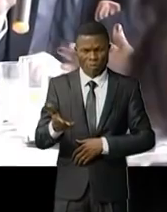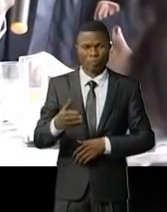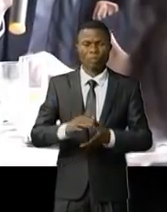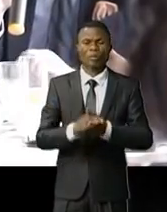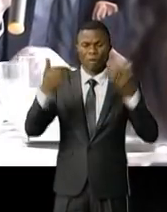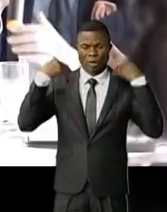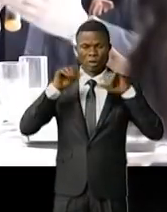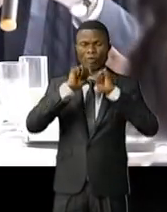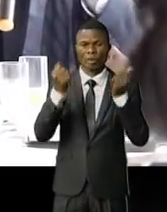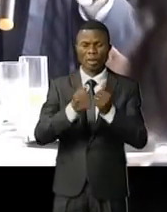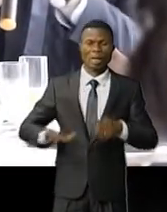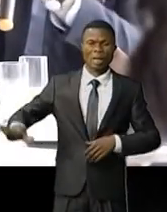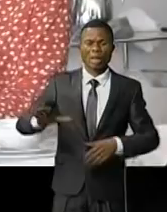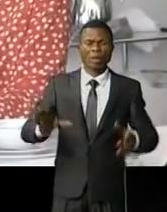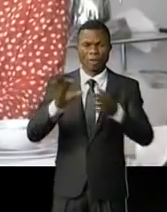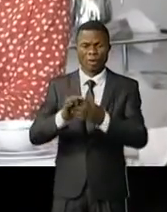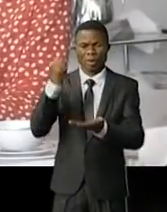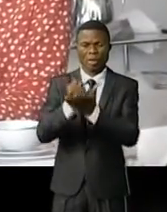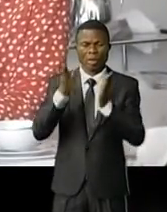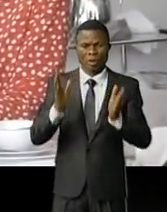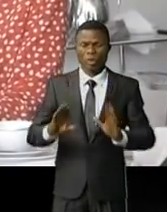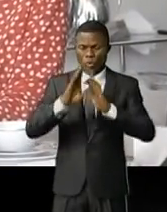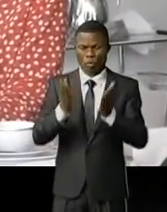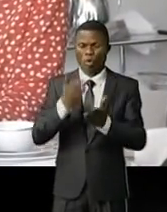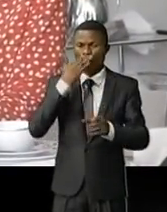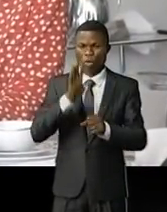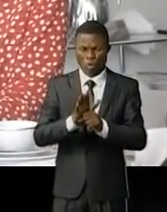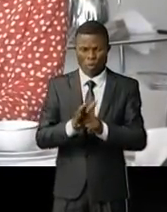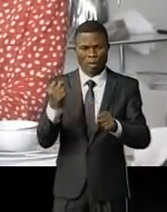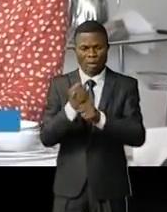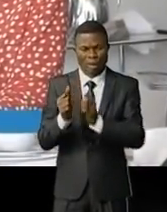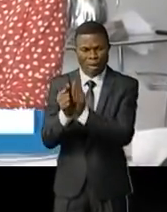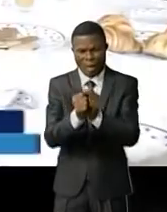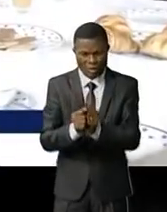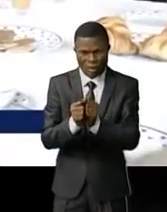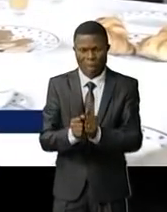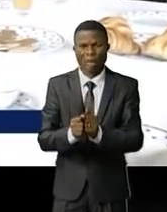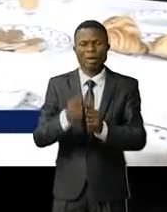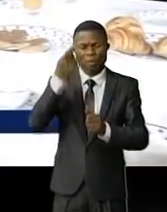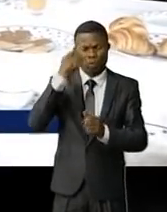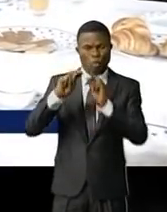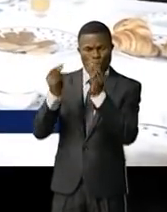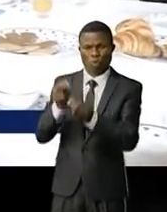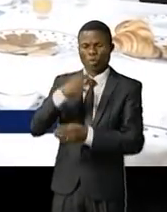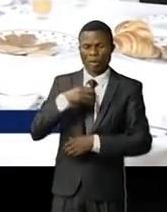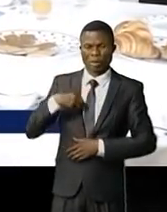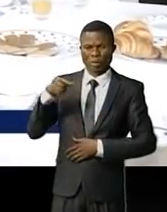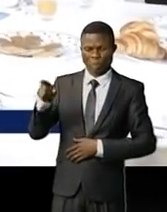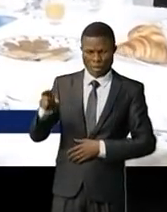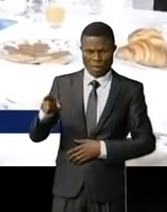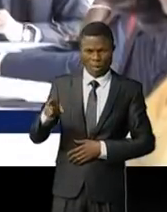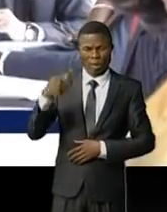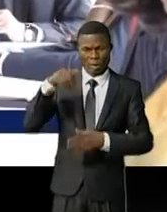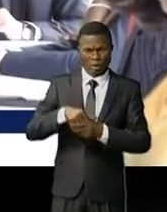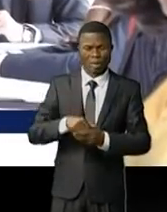chefs d'agence des Nations Unies, les ambassadeurs, ont promis une collaboration soutenue à la warrior Claudine Doussy Kembe